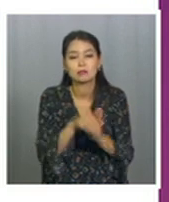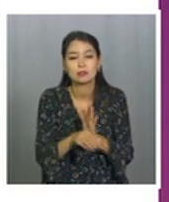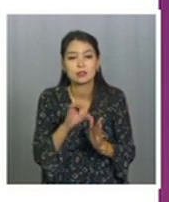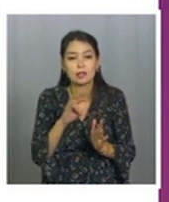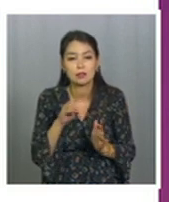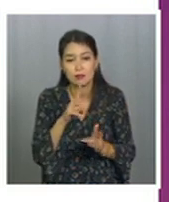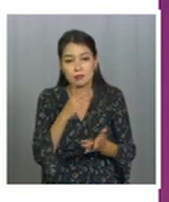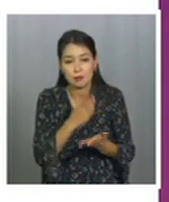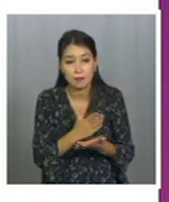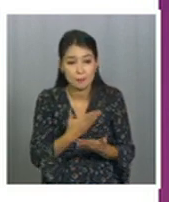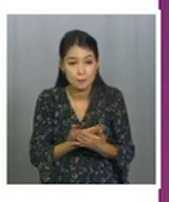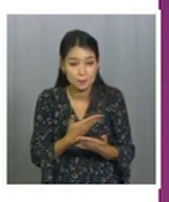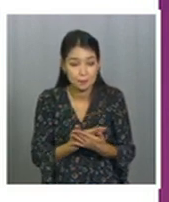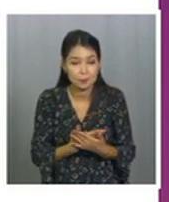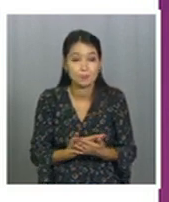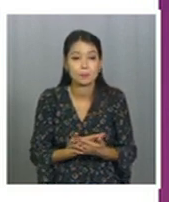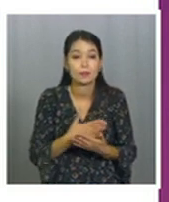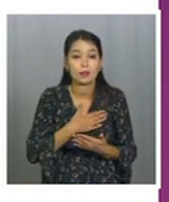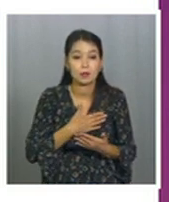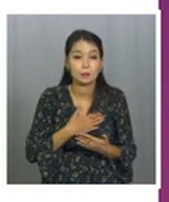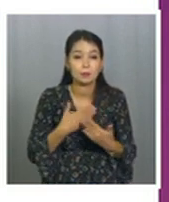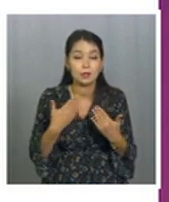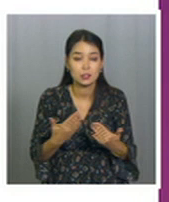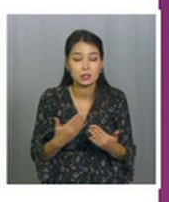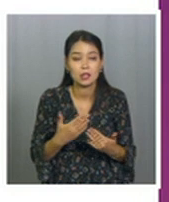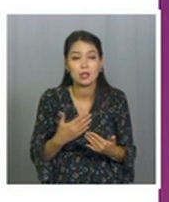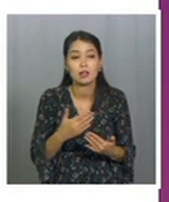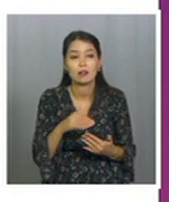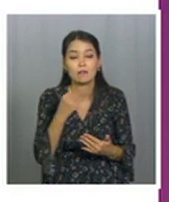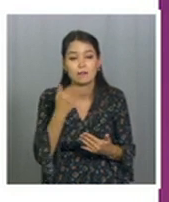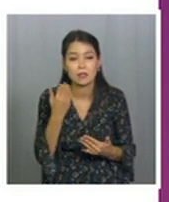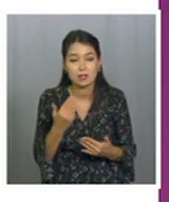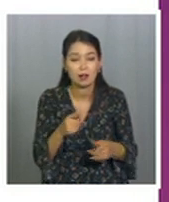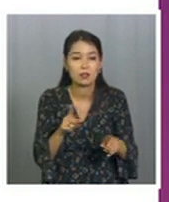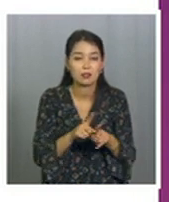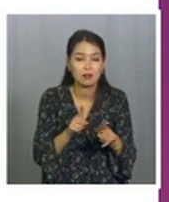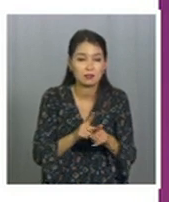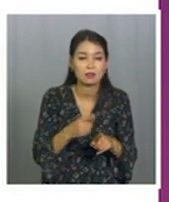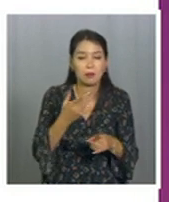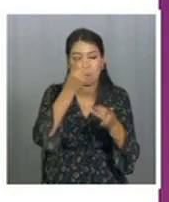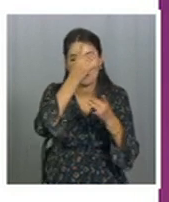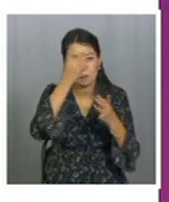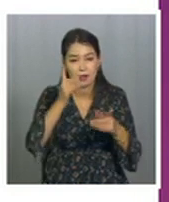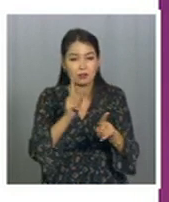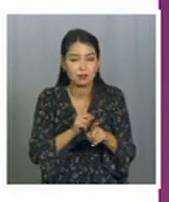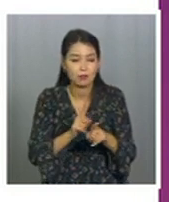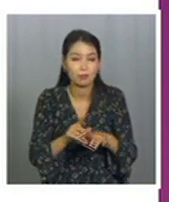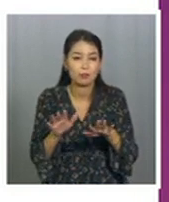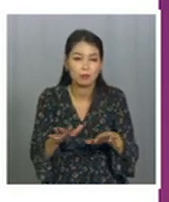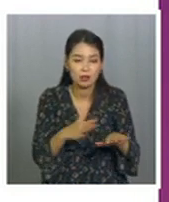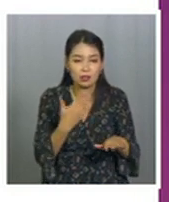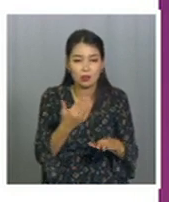қатар, біз жаңа айтып кеткеніміздей, техникалық дақылдарды және мәдени дақылдарды алу кезінде біз оның